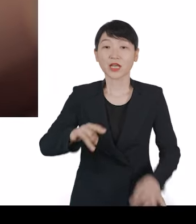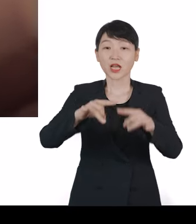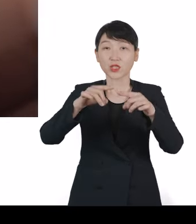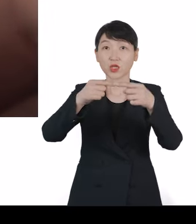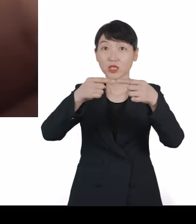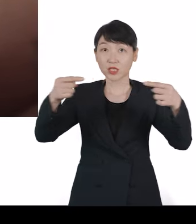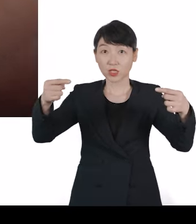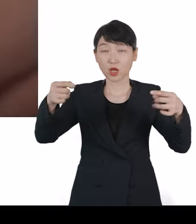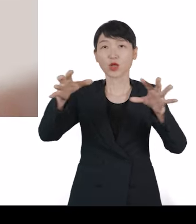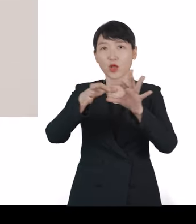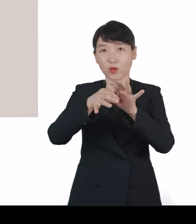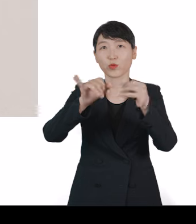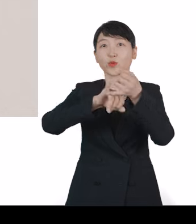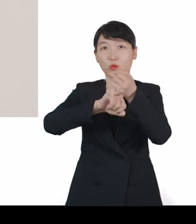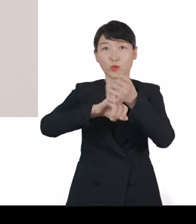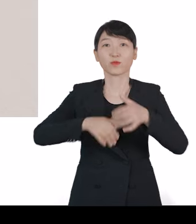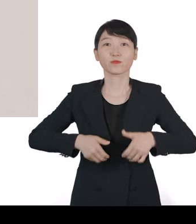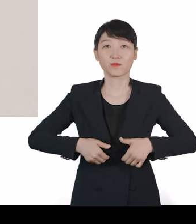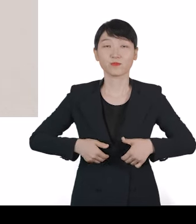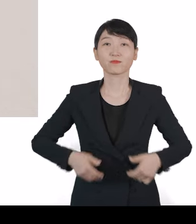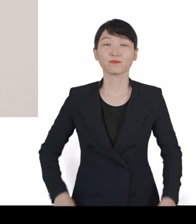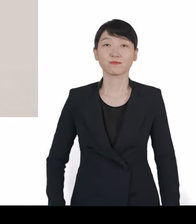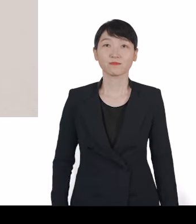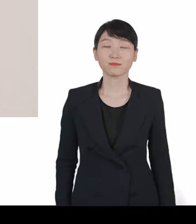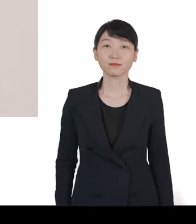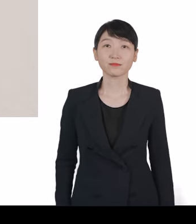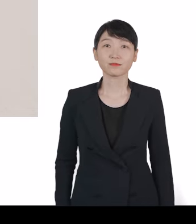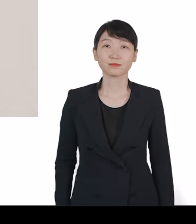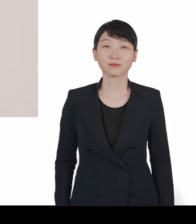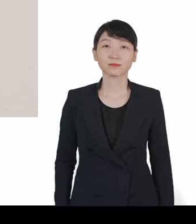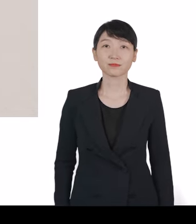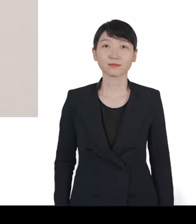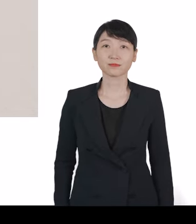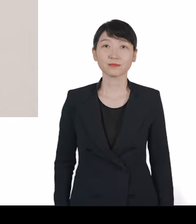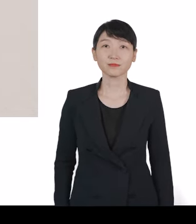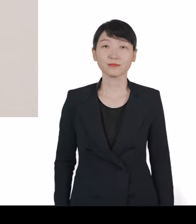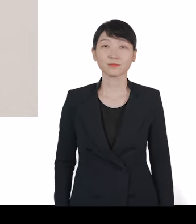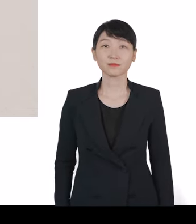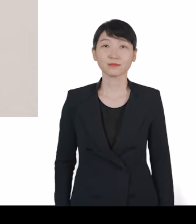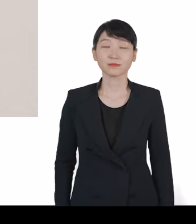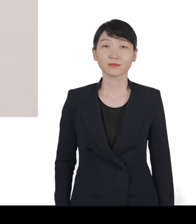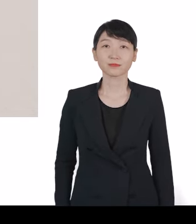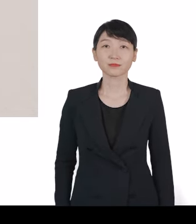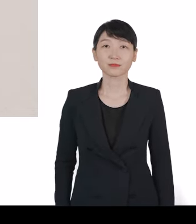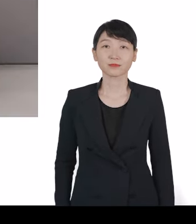게이트웨이는 유선 전원 어댑터를 통해 전원을 공급받고 작동됩니다.